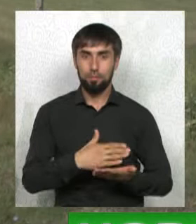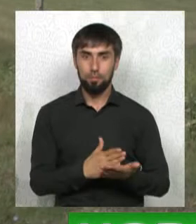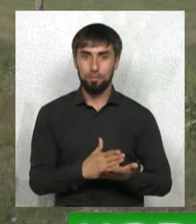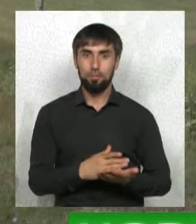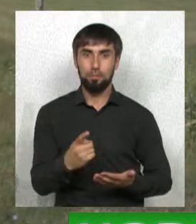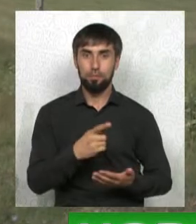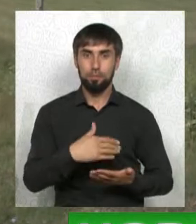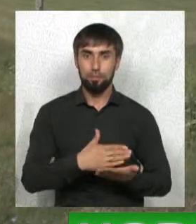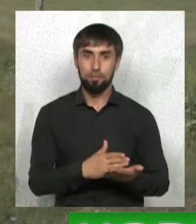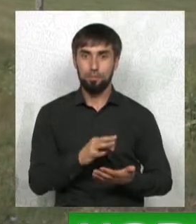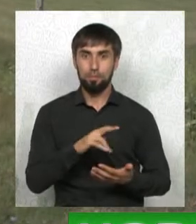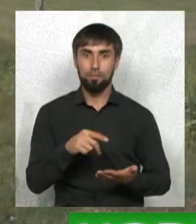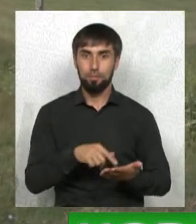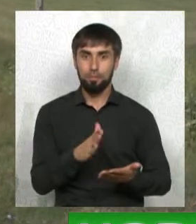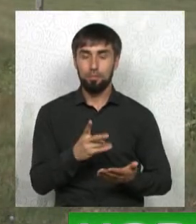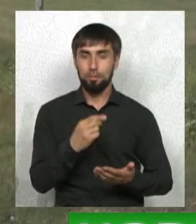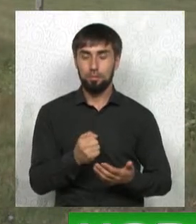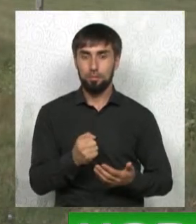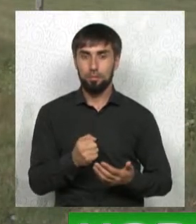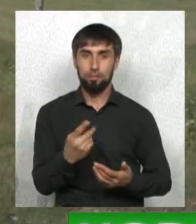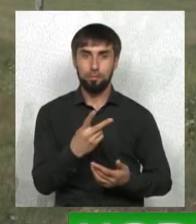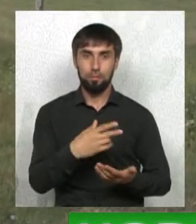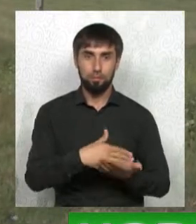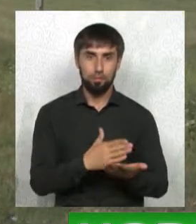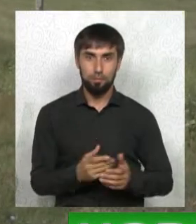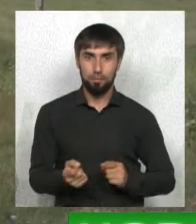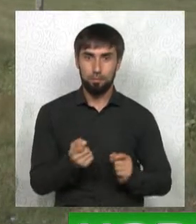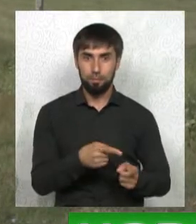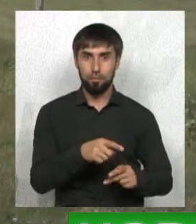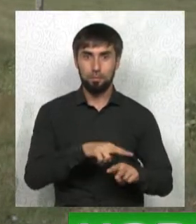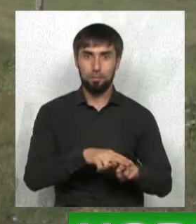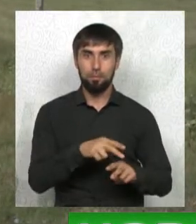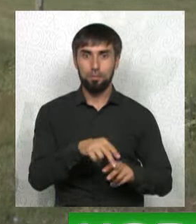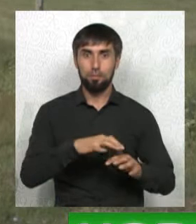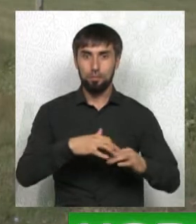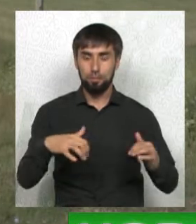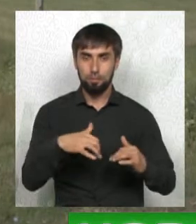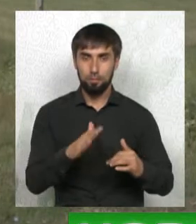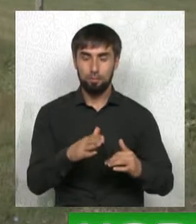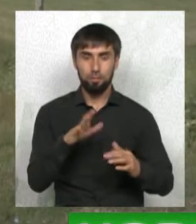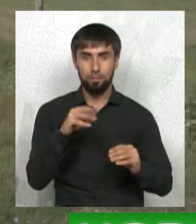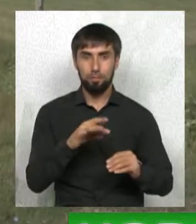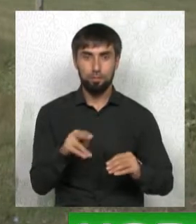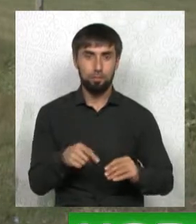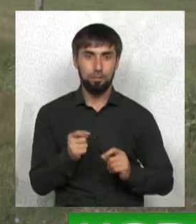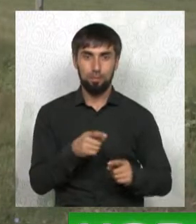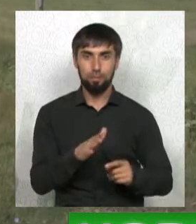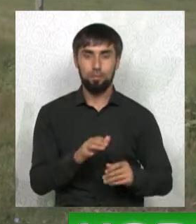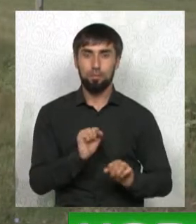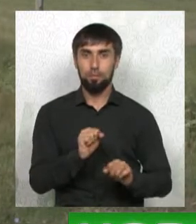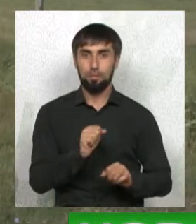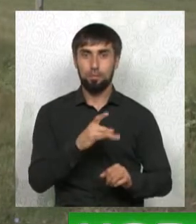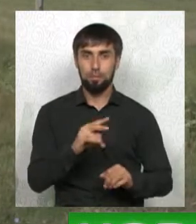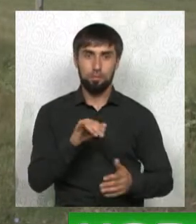С первого участка отходы будут перевозиться на 2-й участок. На этом участке все скомпоноваться будут все отходы. После этого будет устраиваться защитный